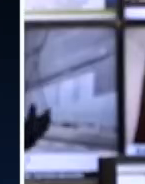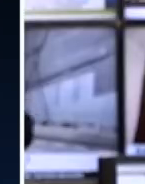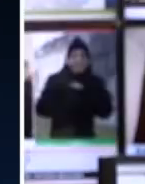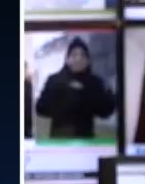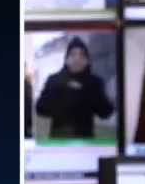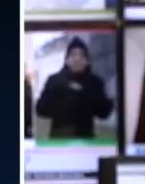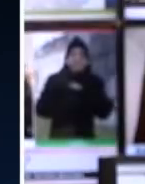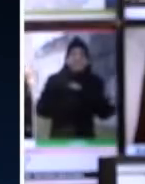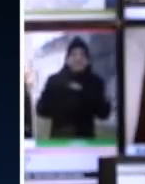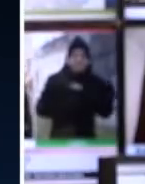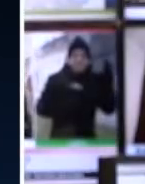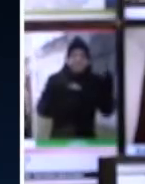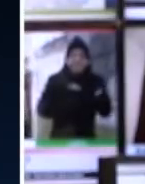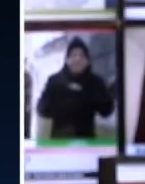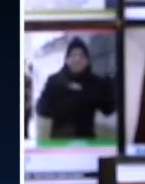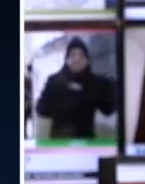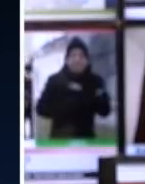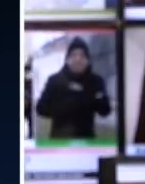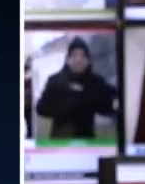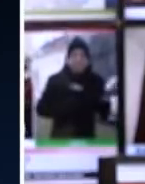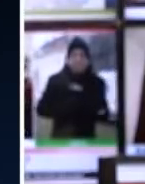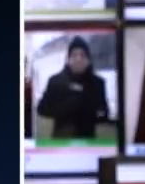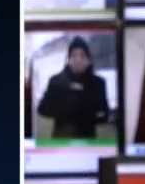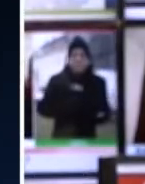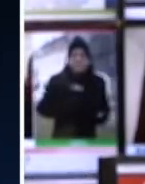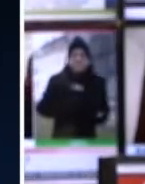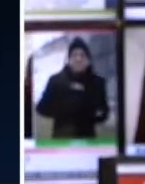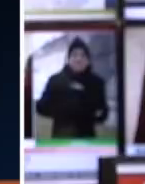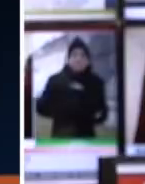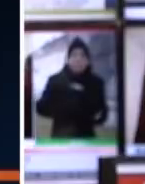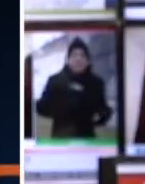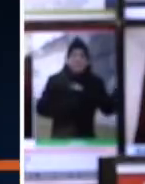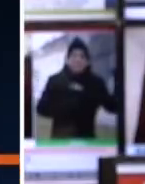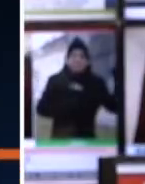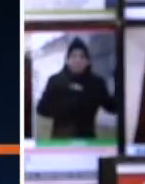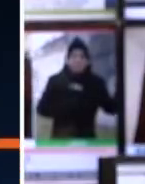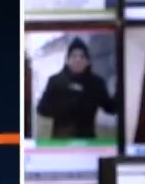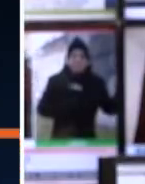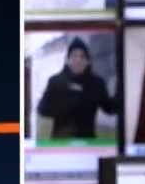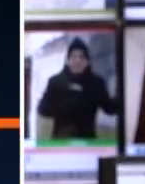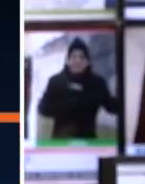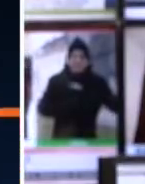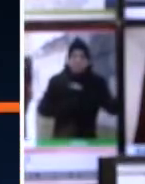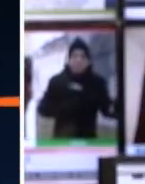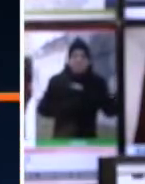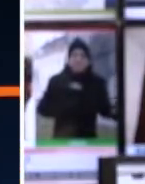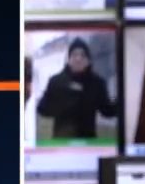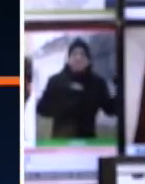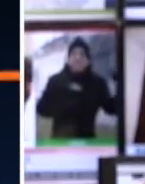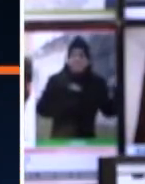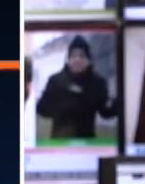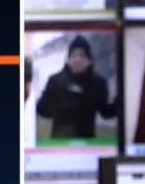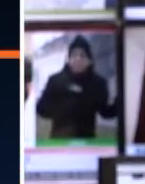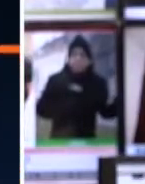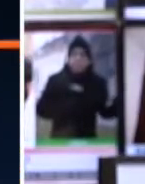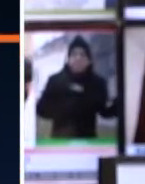αστακός, όσο μου επιτραπεί η έκφραση. Το σχέδιο των μυστικών υπηρεσιών περιλαμβάνει 20.000 μέλη της Εθνοφρουράς και χιλιάδες αστυνομικούς, ενώ από την